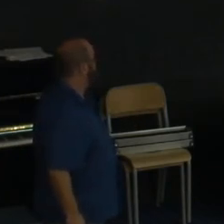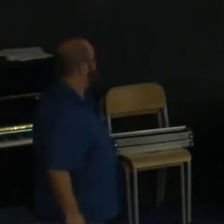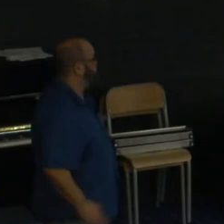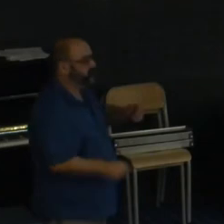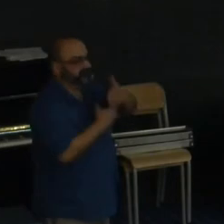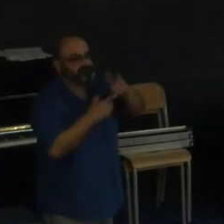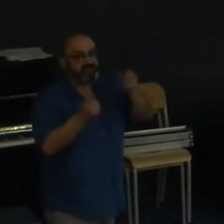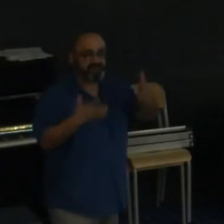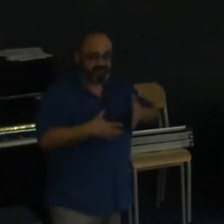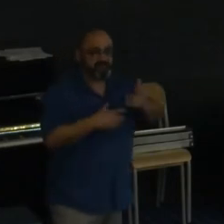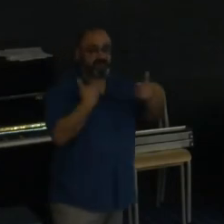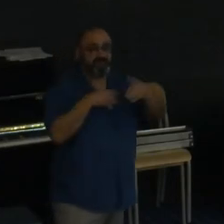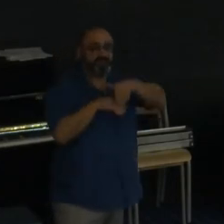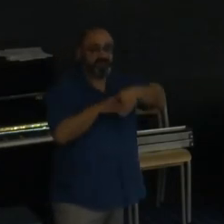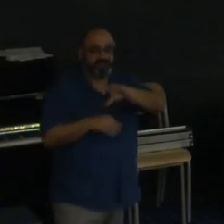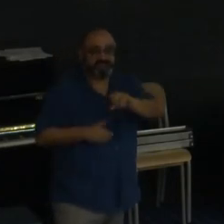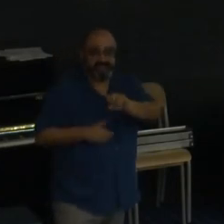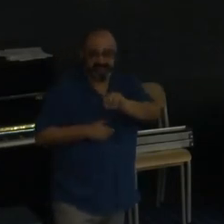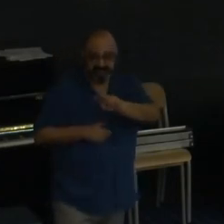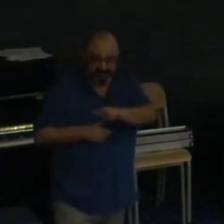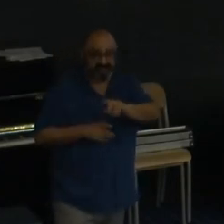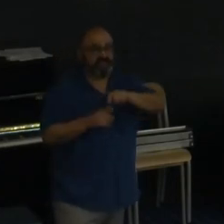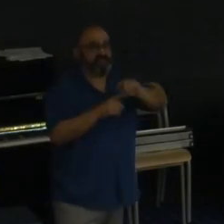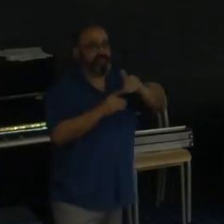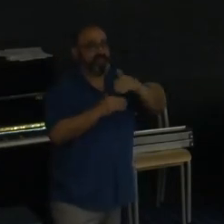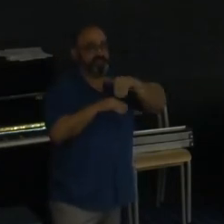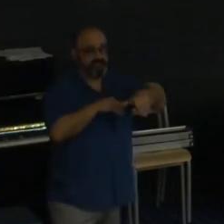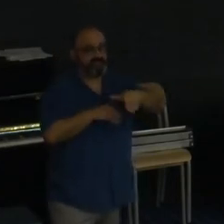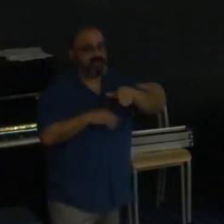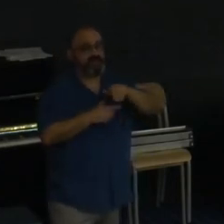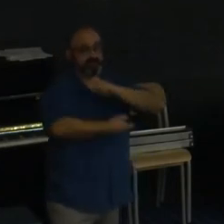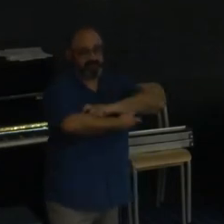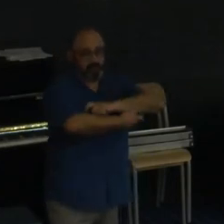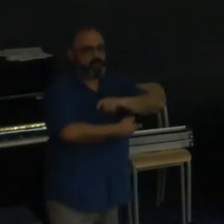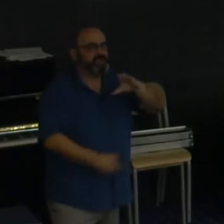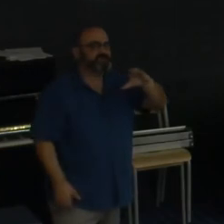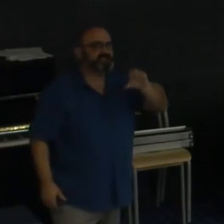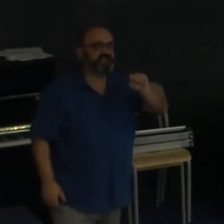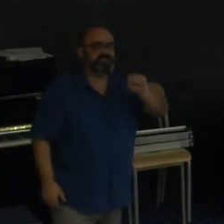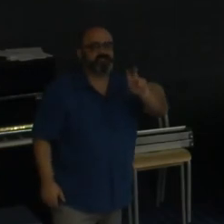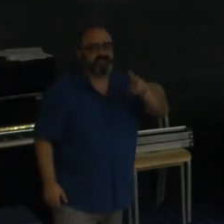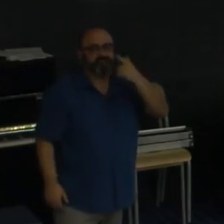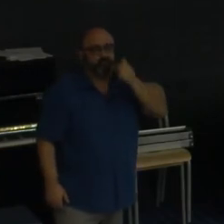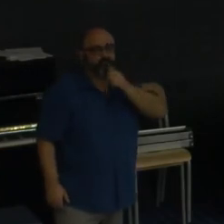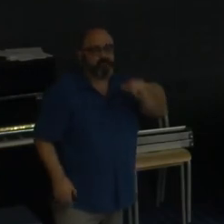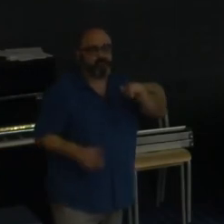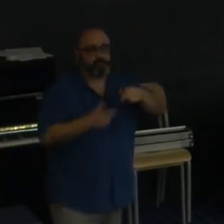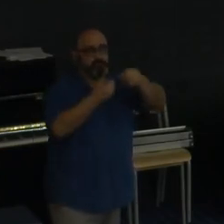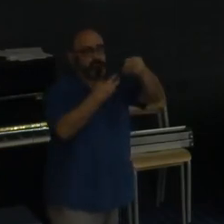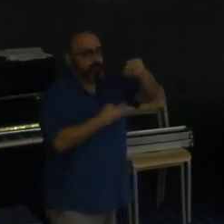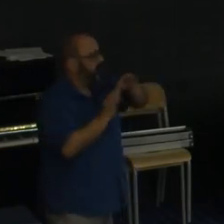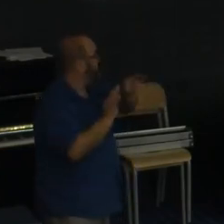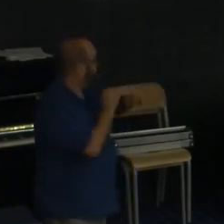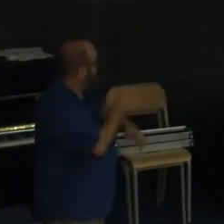mon fichier CSV, j'ai mon fichier Python. Donc, le fichier CSV, on l'a vu tout à l'heure, c'est simplement, ben voilà, il y a quelques lignes dedans.